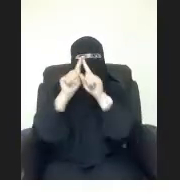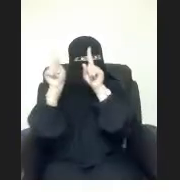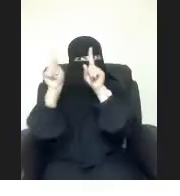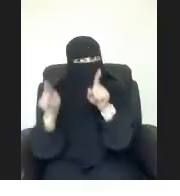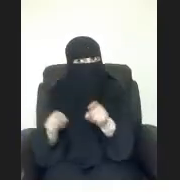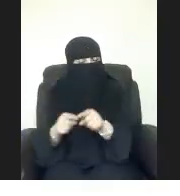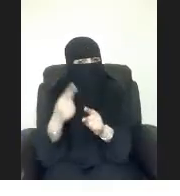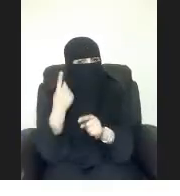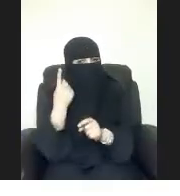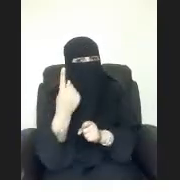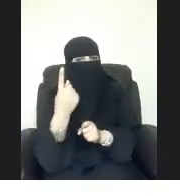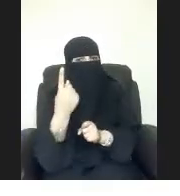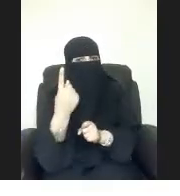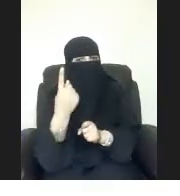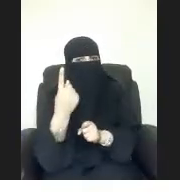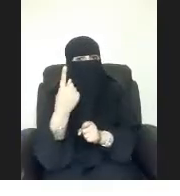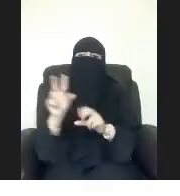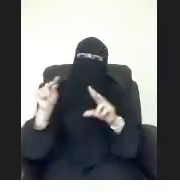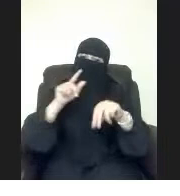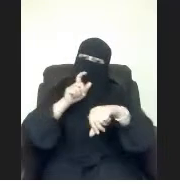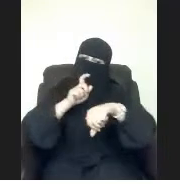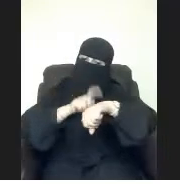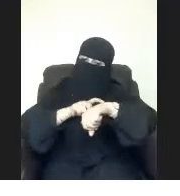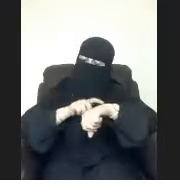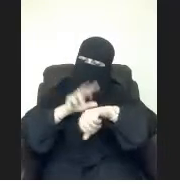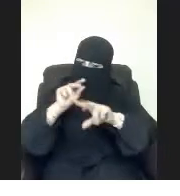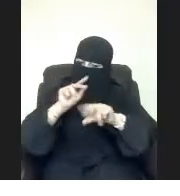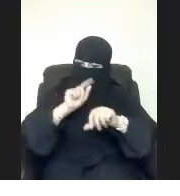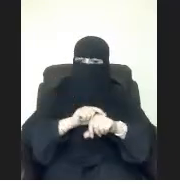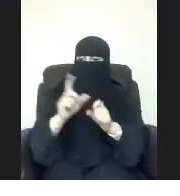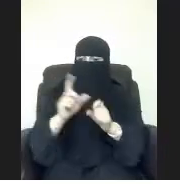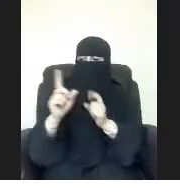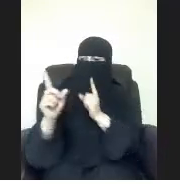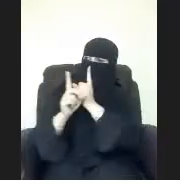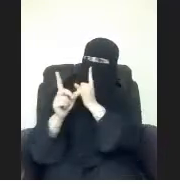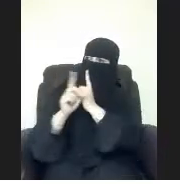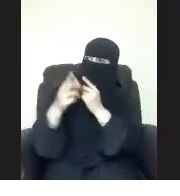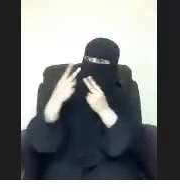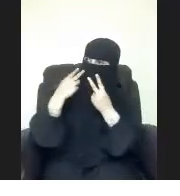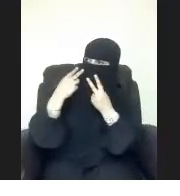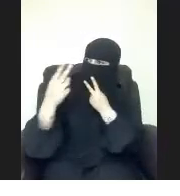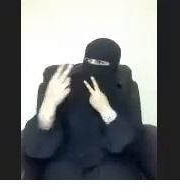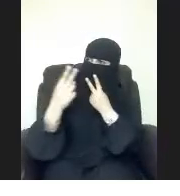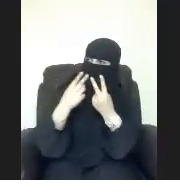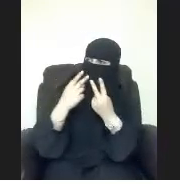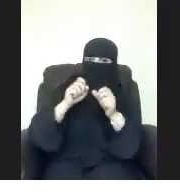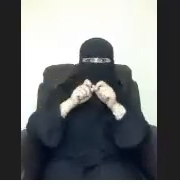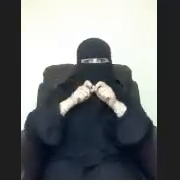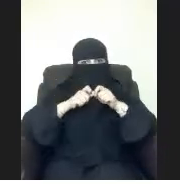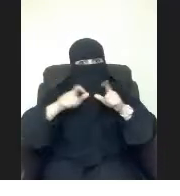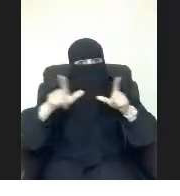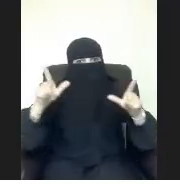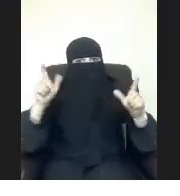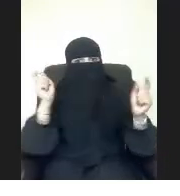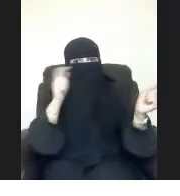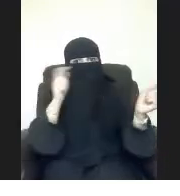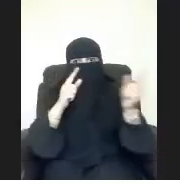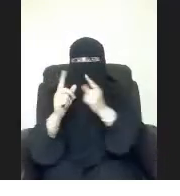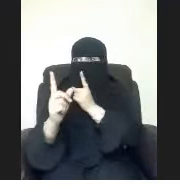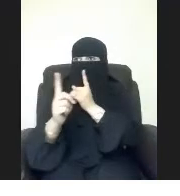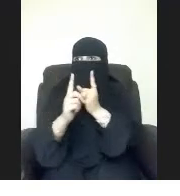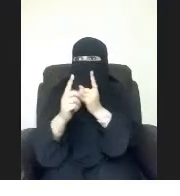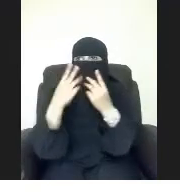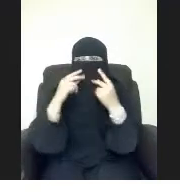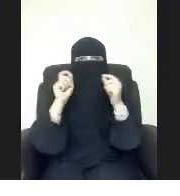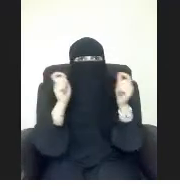النموذج التزامني المتزامن هو البث المباشر للمحاضرات والتواصل الفوري مع الطلبة، وكان هذا